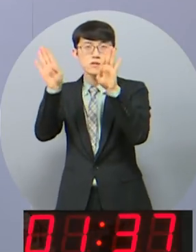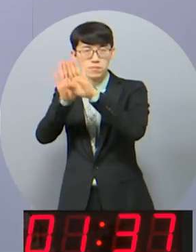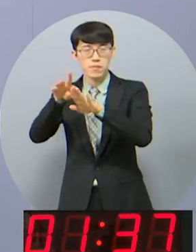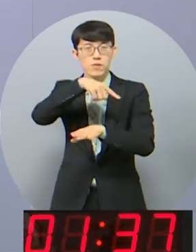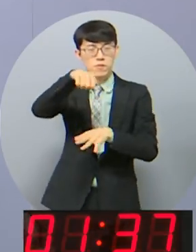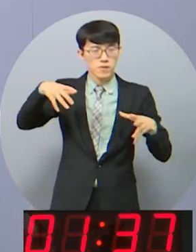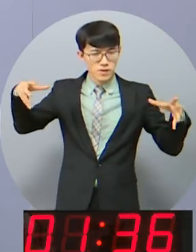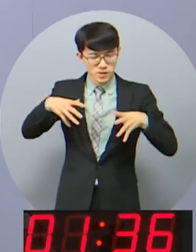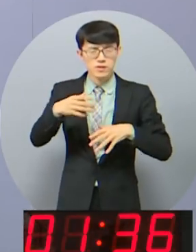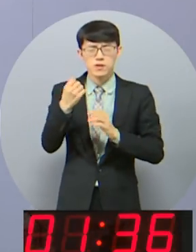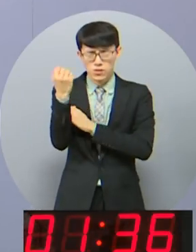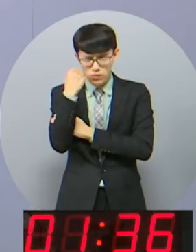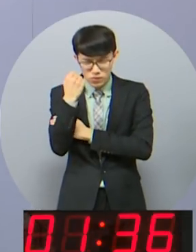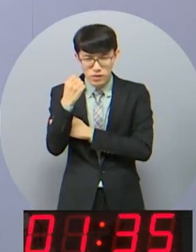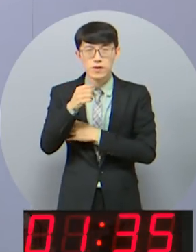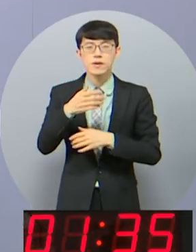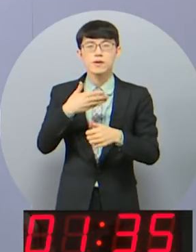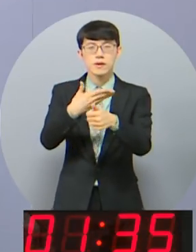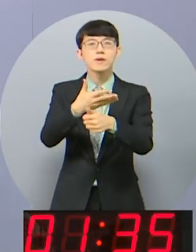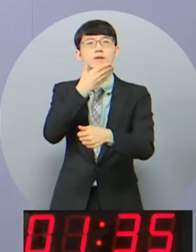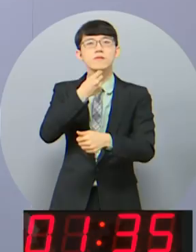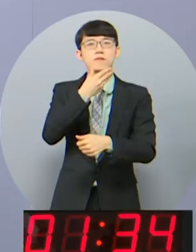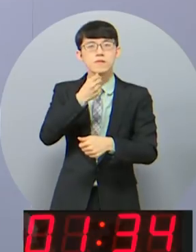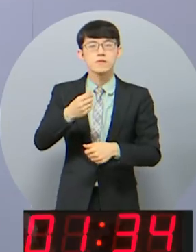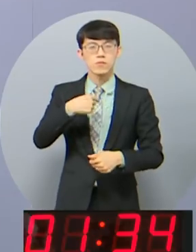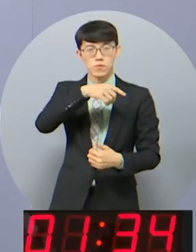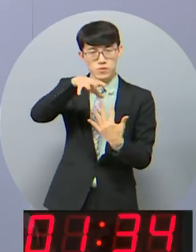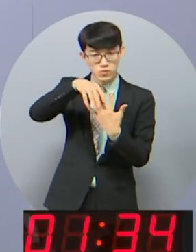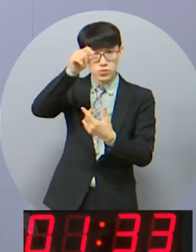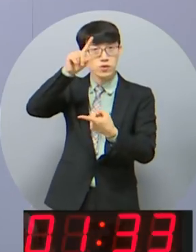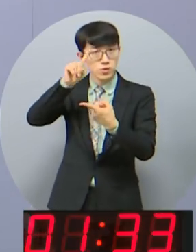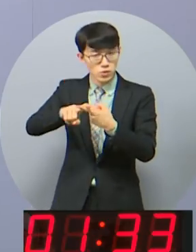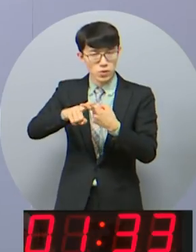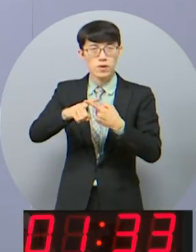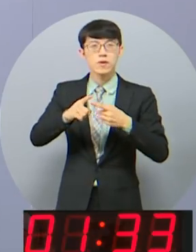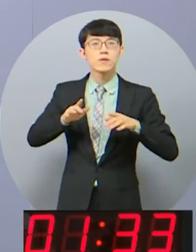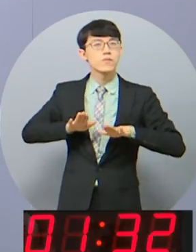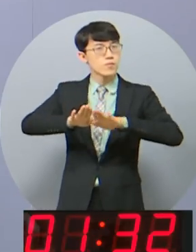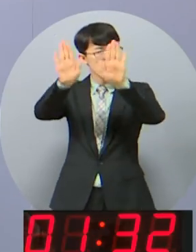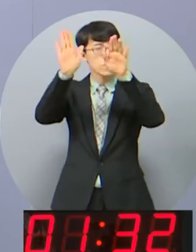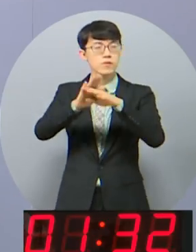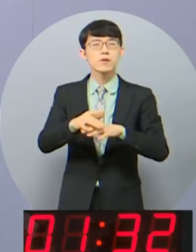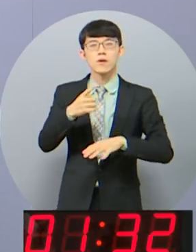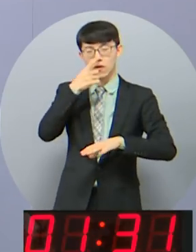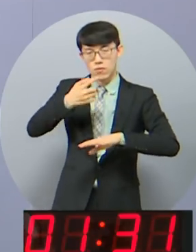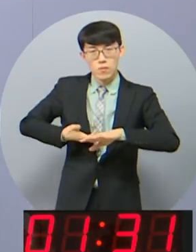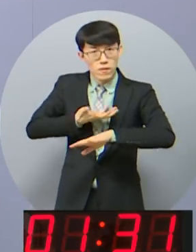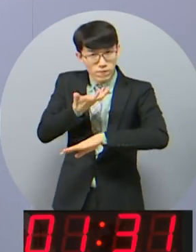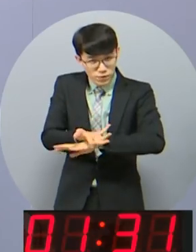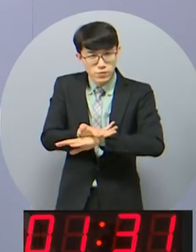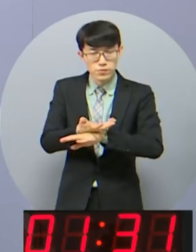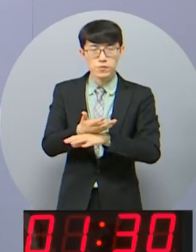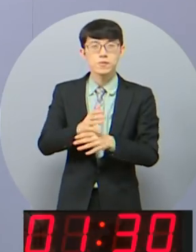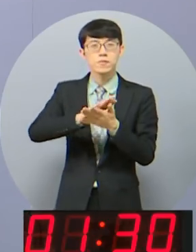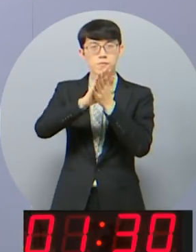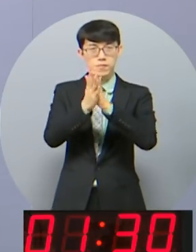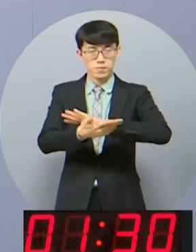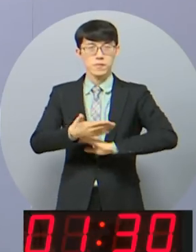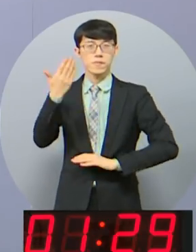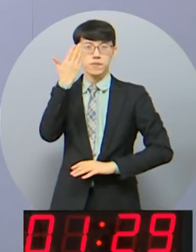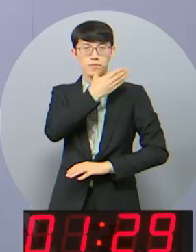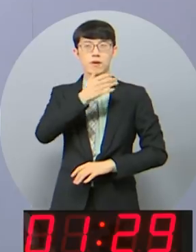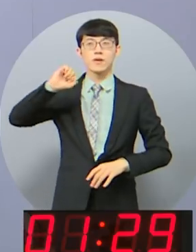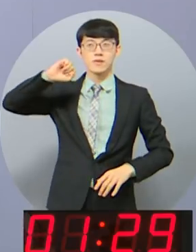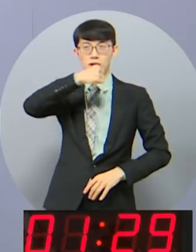福，因我们的选择而繁荣，因我们的付出而美好。台湾加